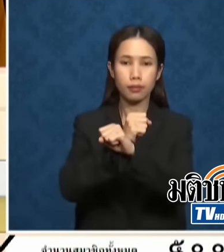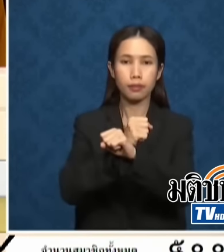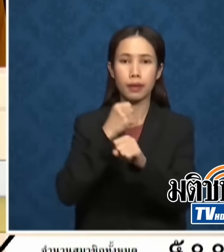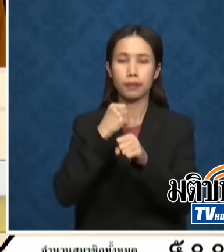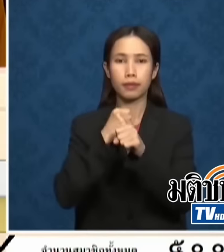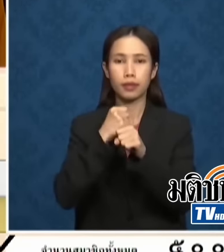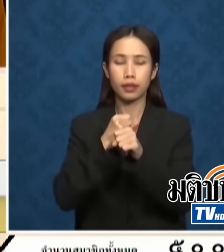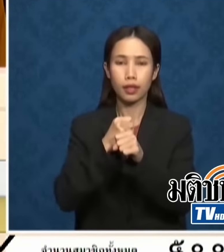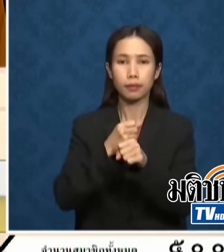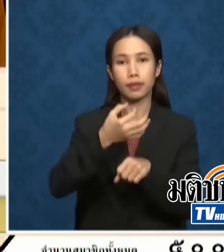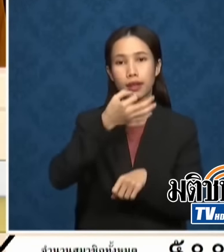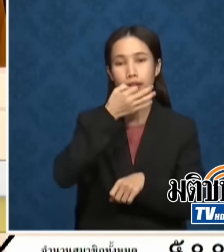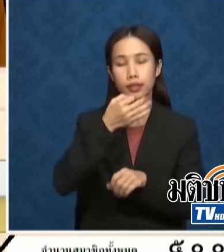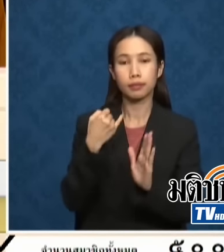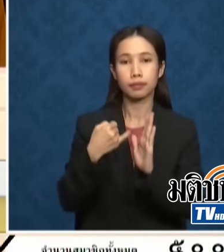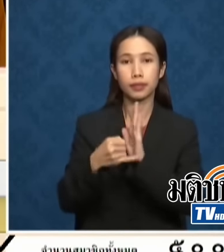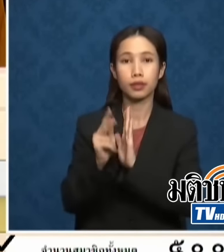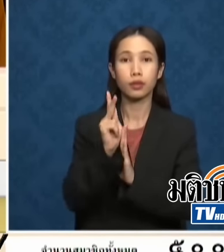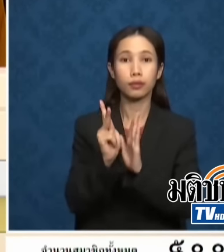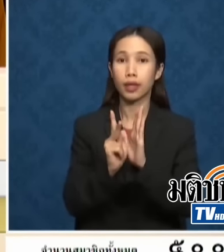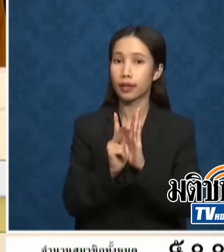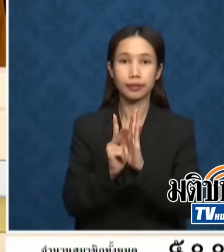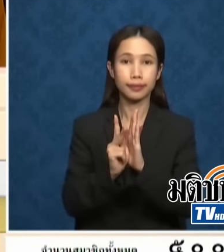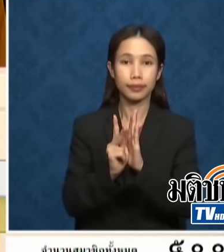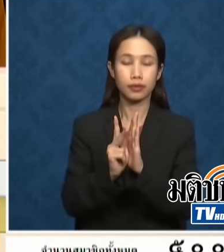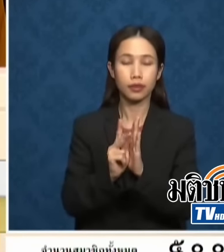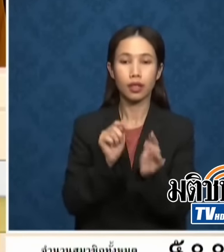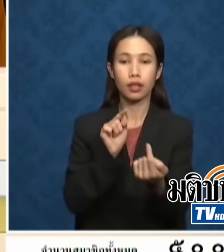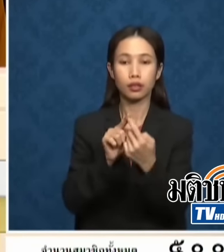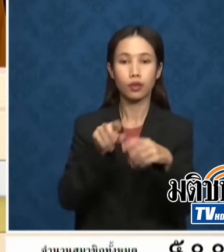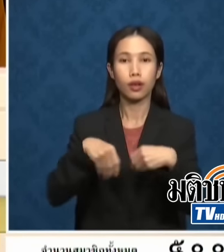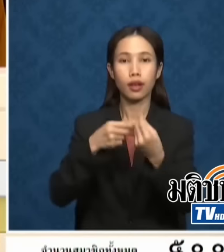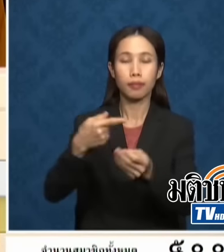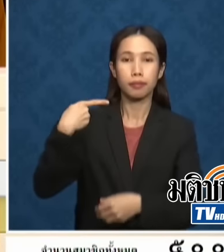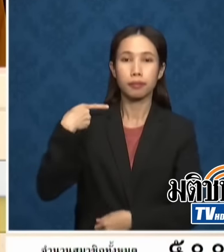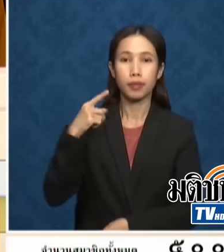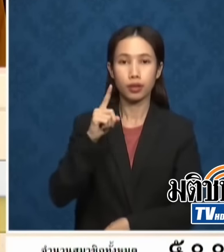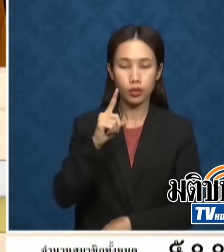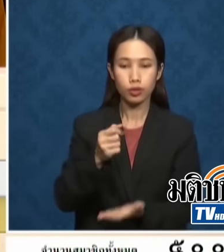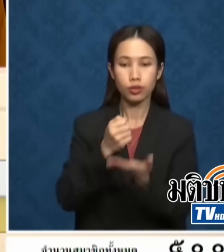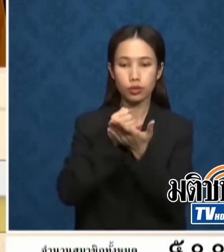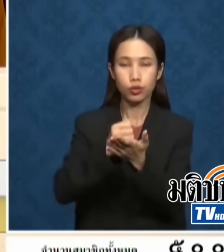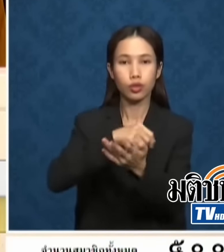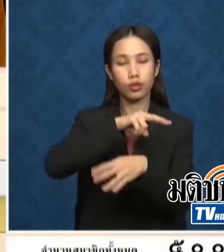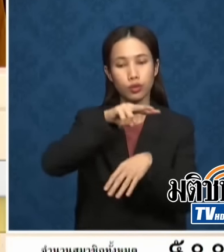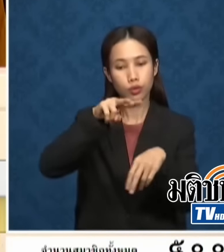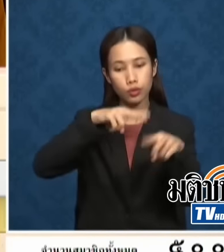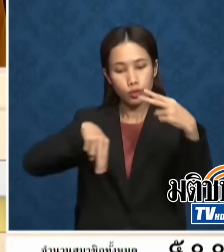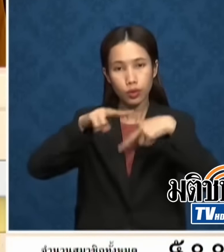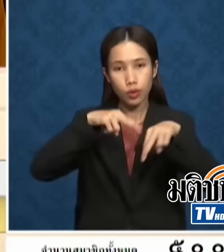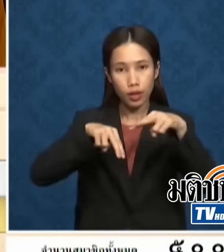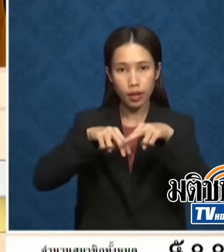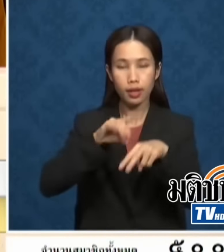โดยมิชอบด้วยกฎหมายและเพื่อประโยชน์ในการอนุรักษ์และบริหารจัดการทรัพยากร